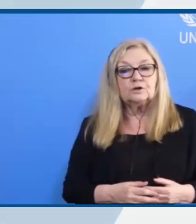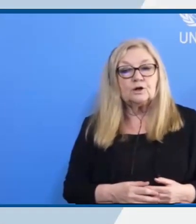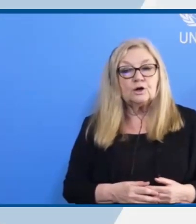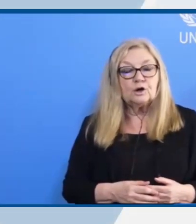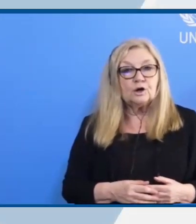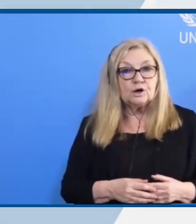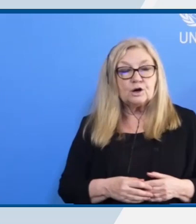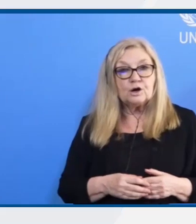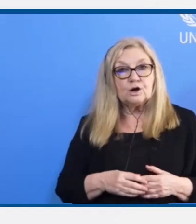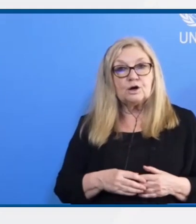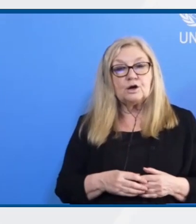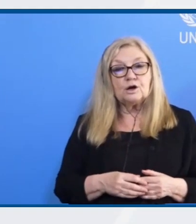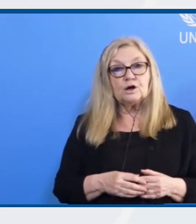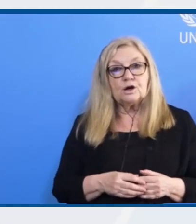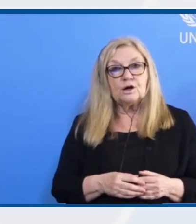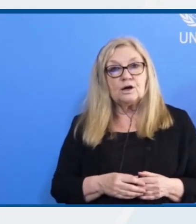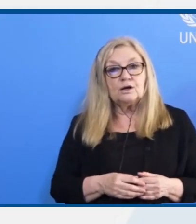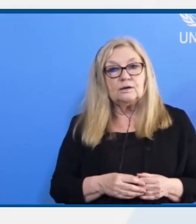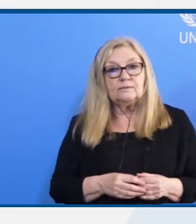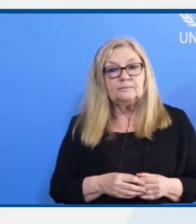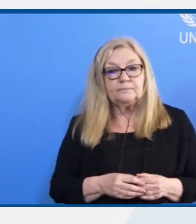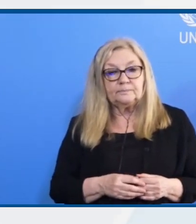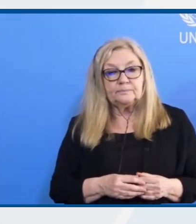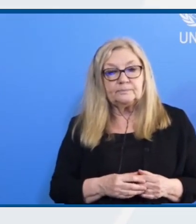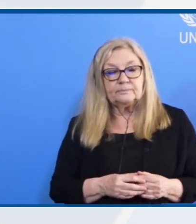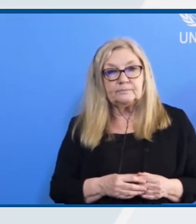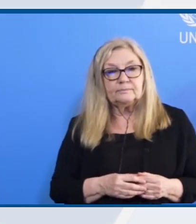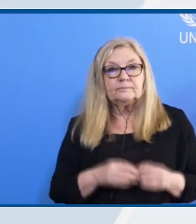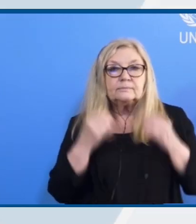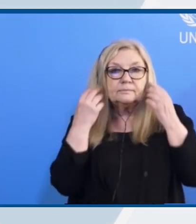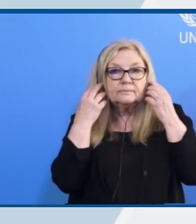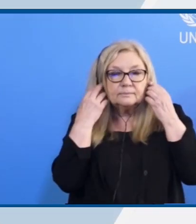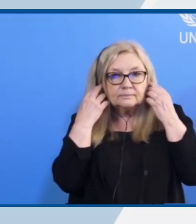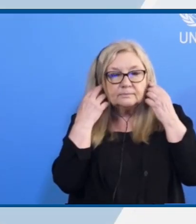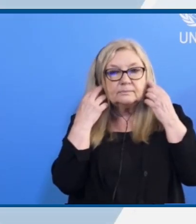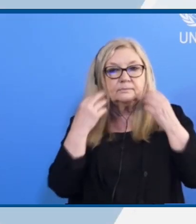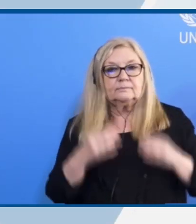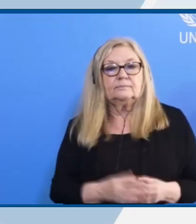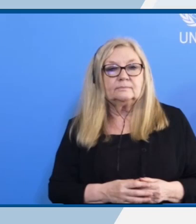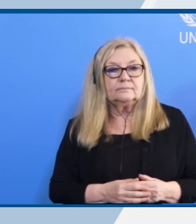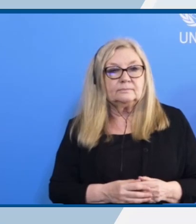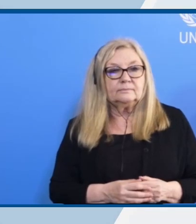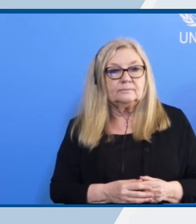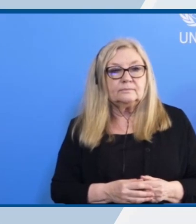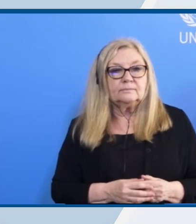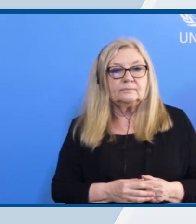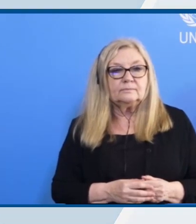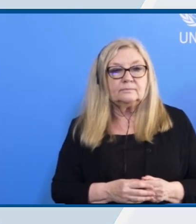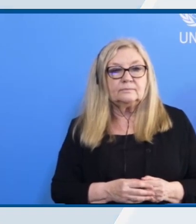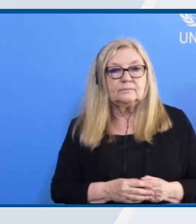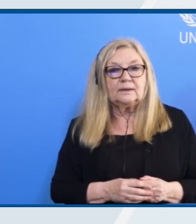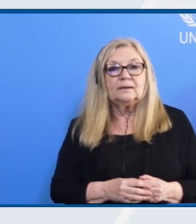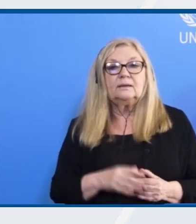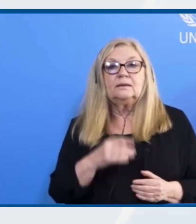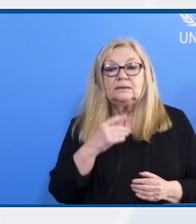हे वाढवण्यासाठी जे काही ग्लोबल फंडर आहेत किंवा इंटरनॅशनल ऑर्गनायझेशन आहेत किंवा जे लोकल